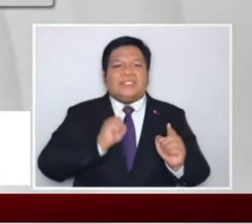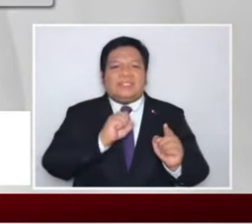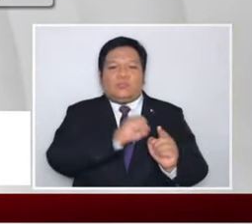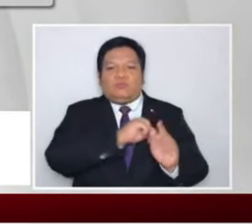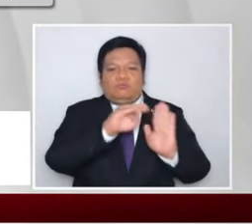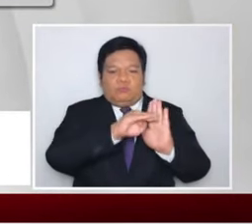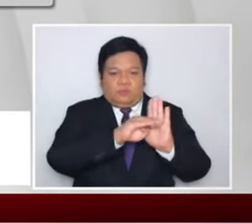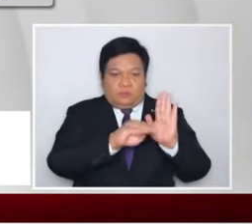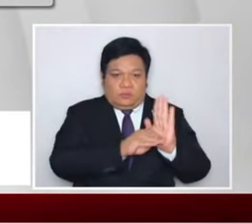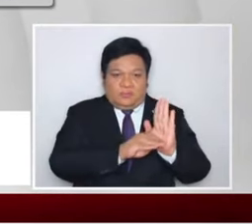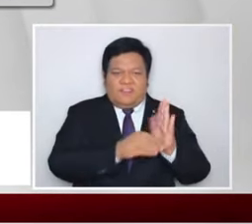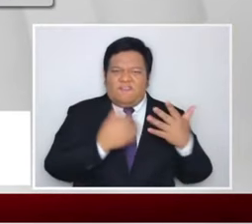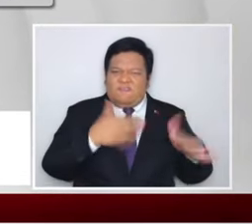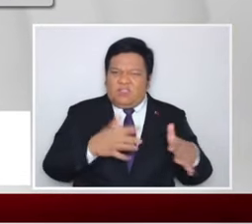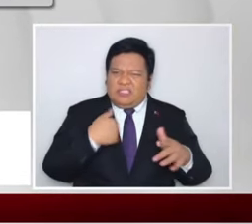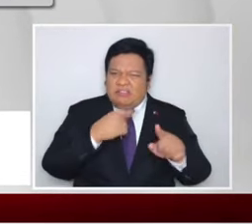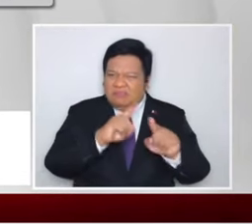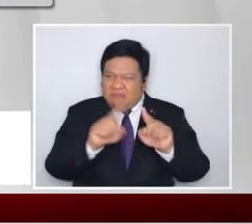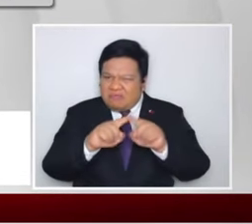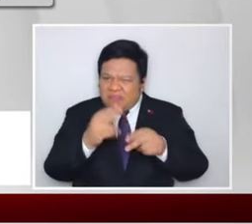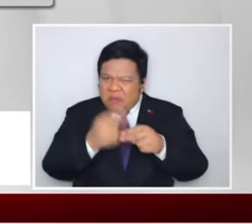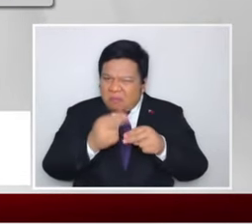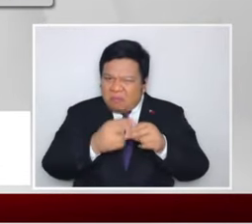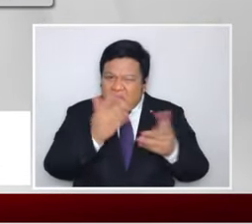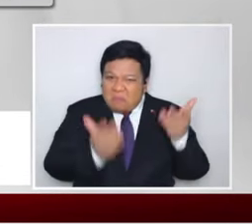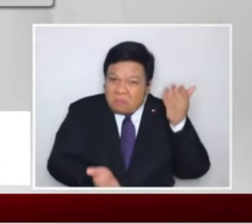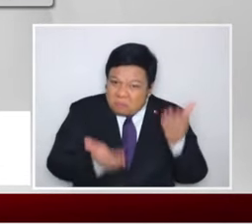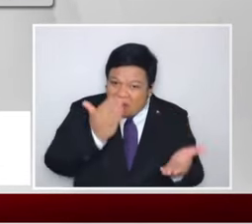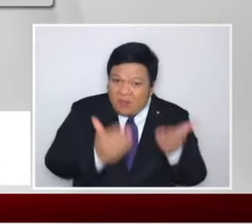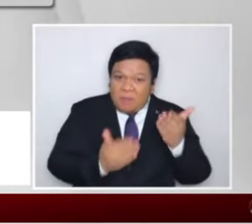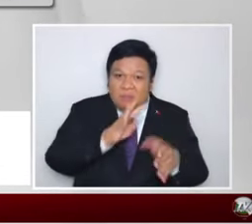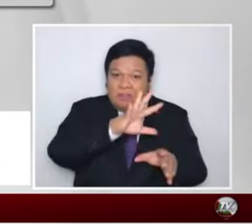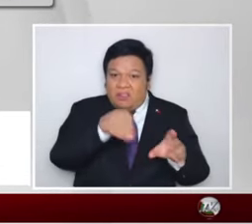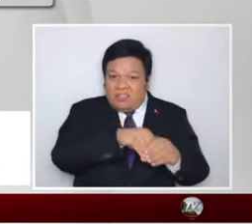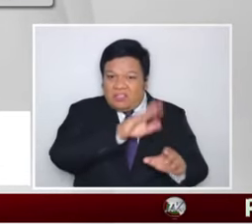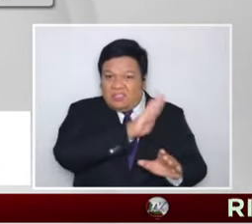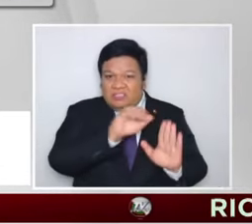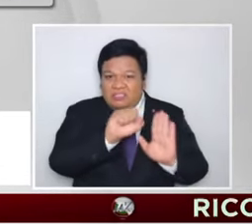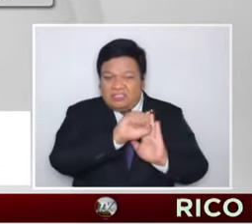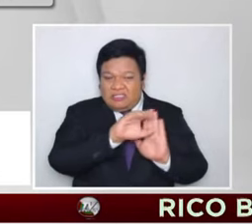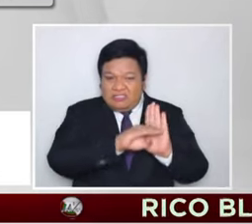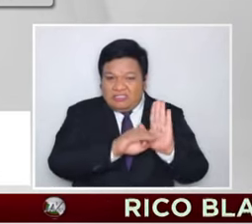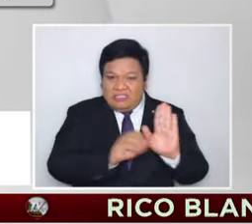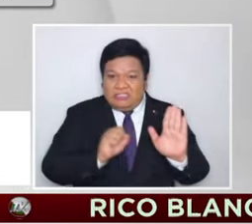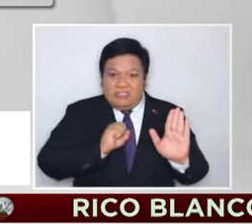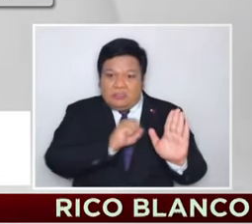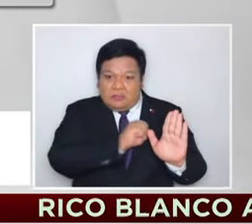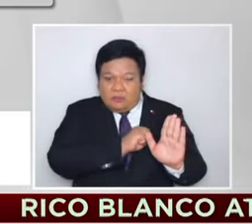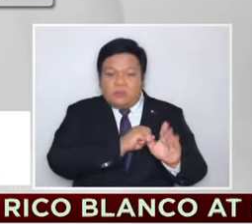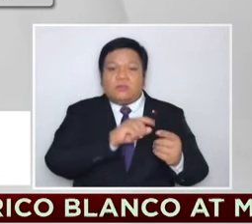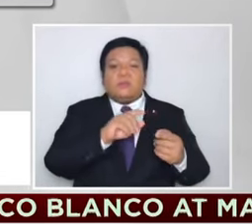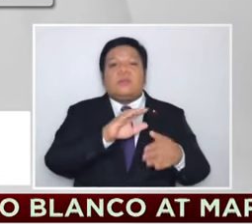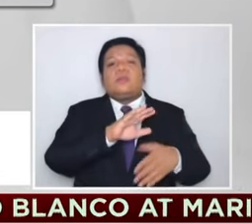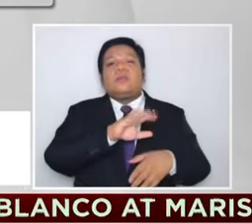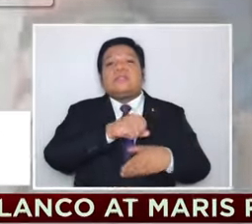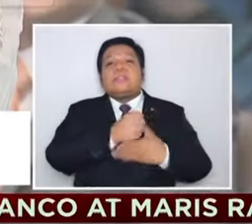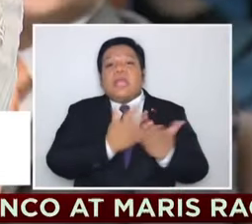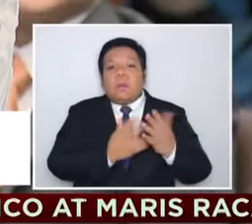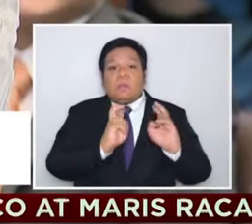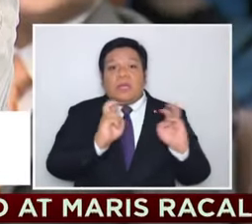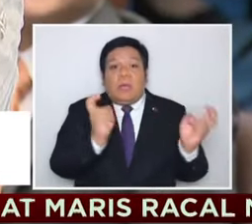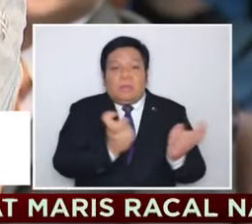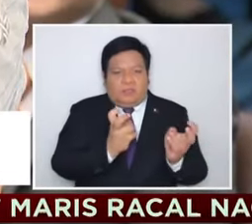Nauna na lumutang ang ilang pangalan ng mga posibleng maging kandidato ng grupo sa pagkasenador, kabilang ang ilang miyembro ng kasalukuyang